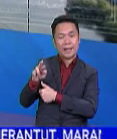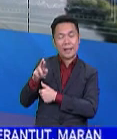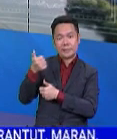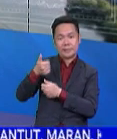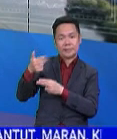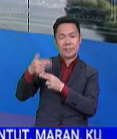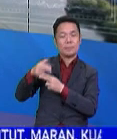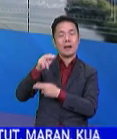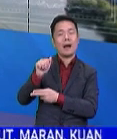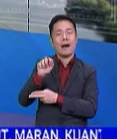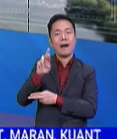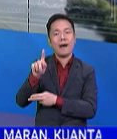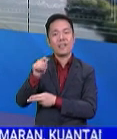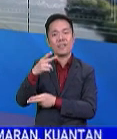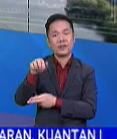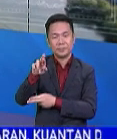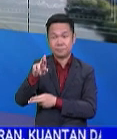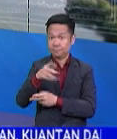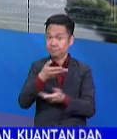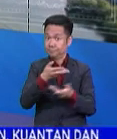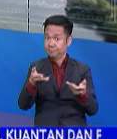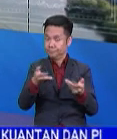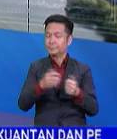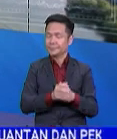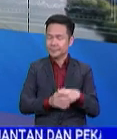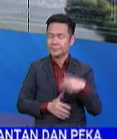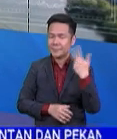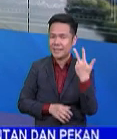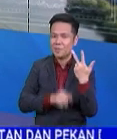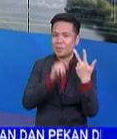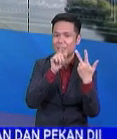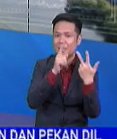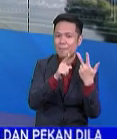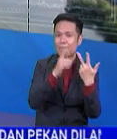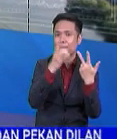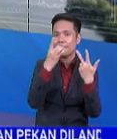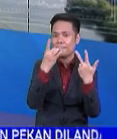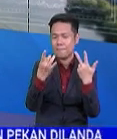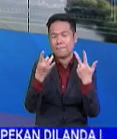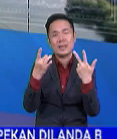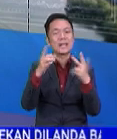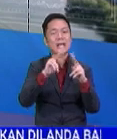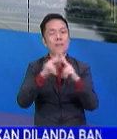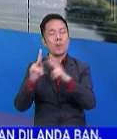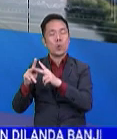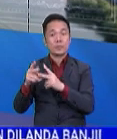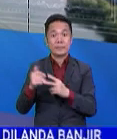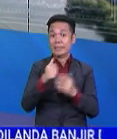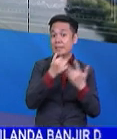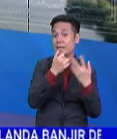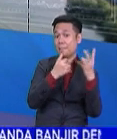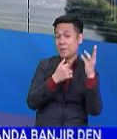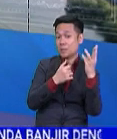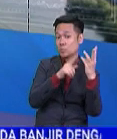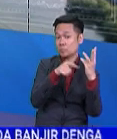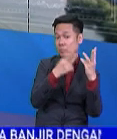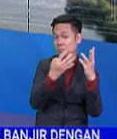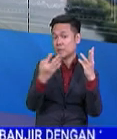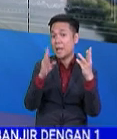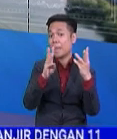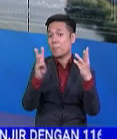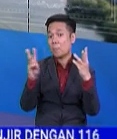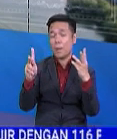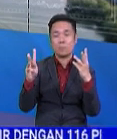Joseph huruf kata sasaran tersebut meliputi 318 kampung dengan 16464